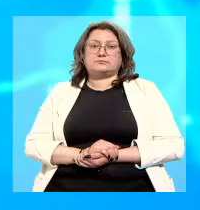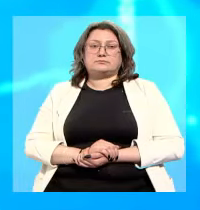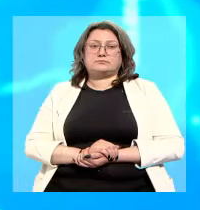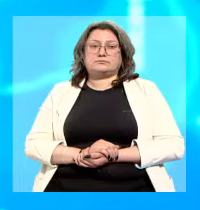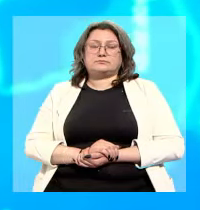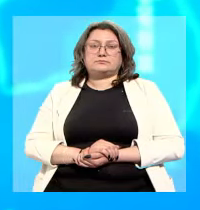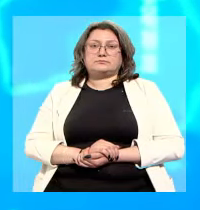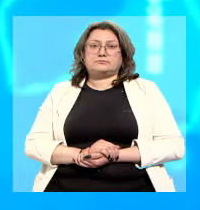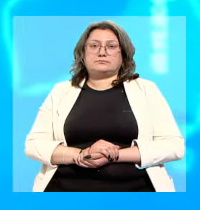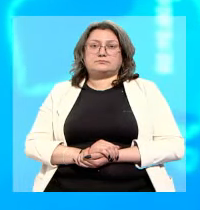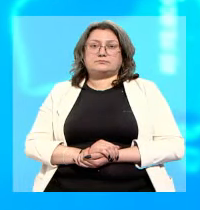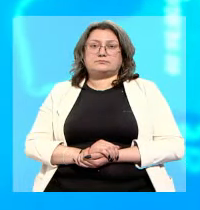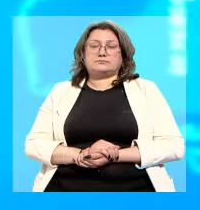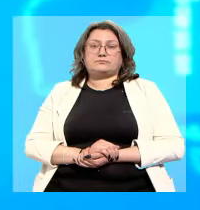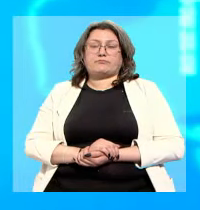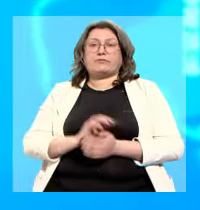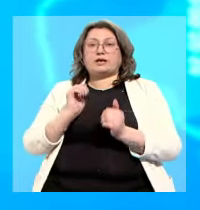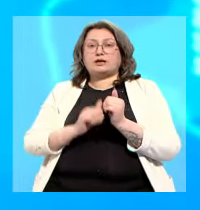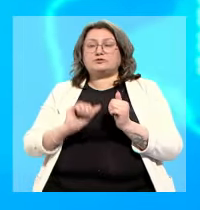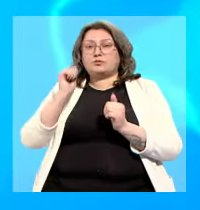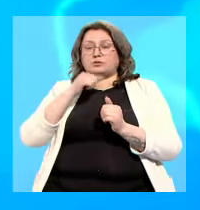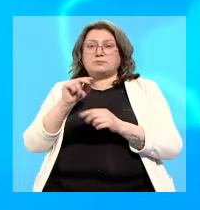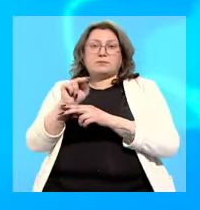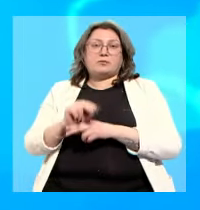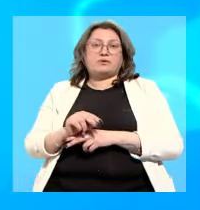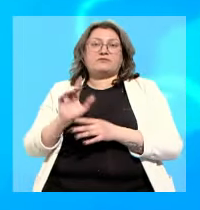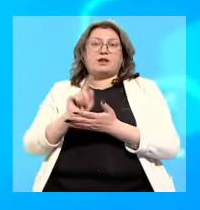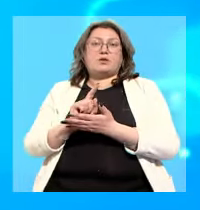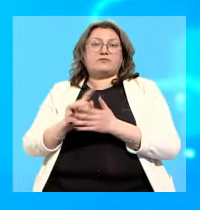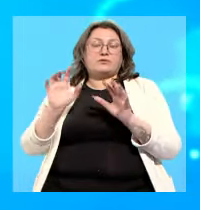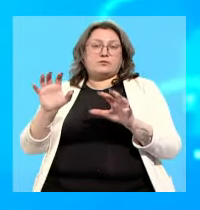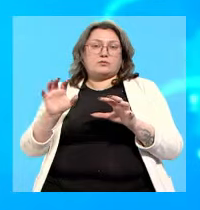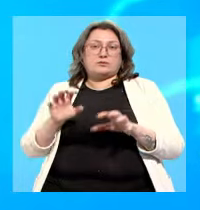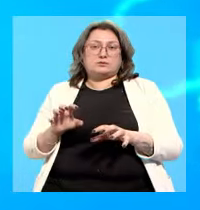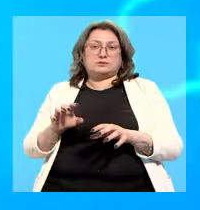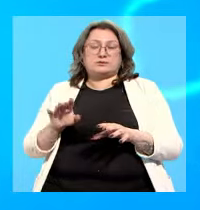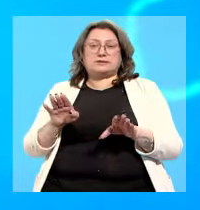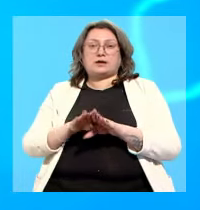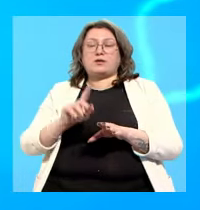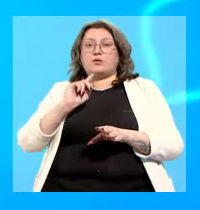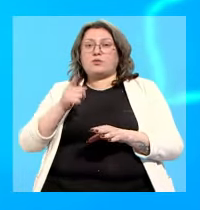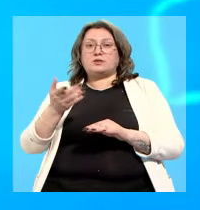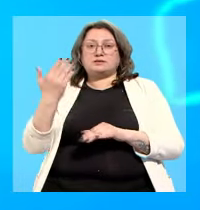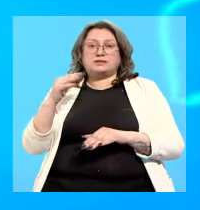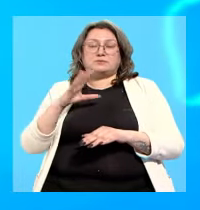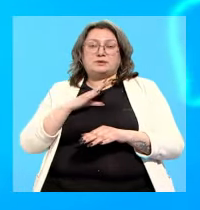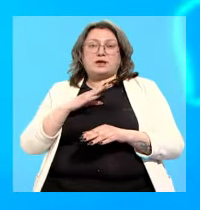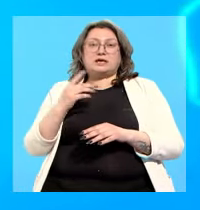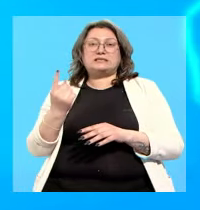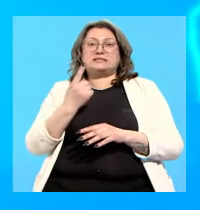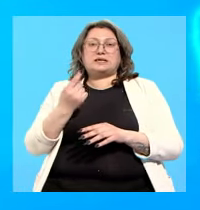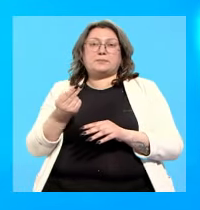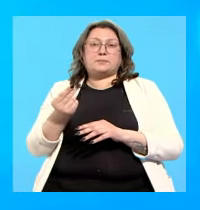өзгеде жаңалықтар, салық кодексіне жыл сайын түзетулер жасалуда. Мәселен, осыдан бір жыл бұрын бірыңғай төлем енгізілді. Жалақыдан жылына бір